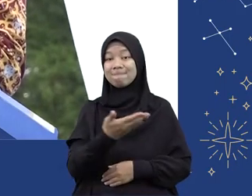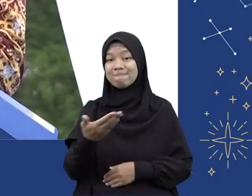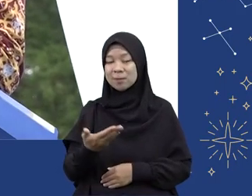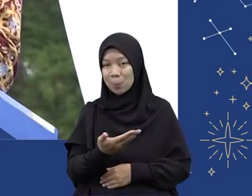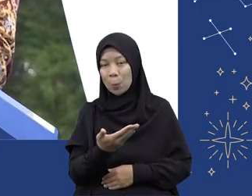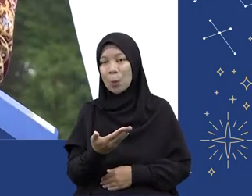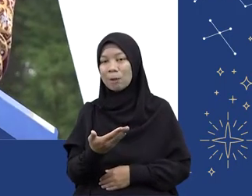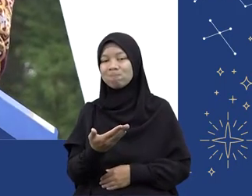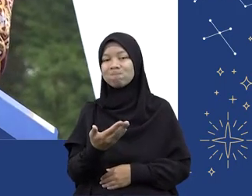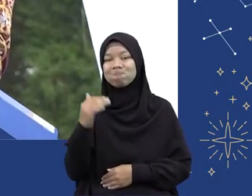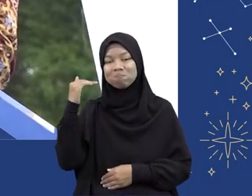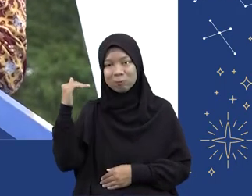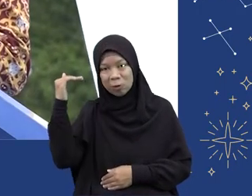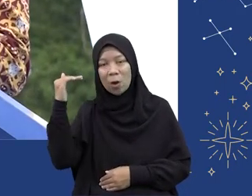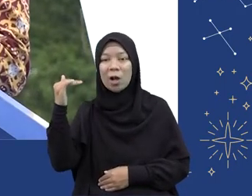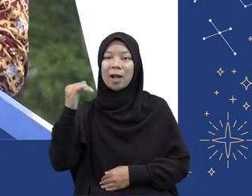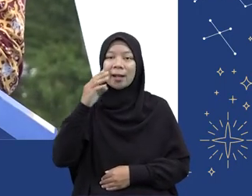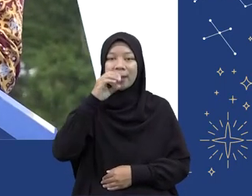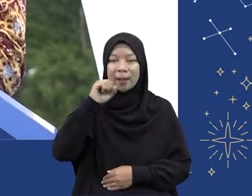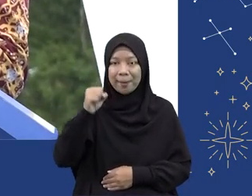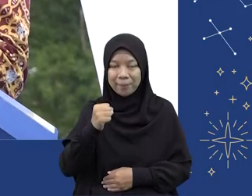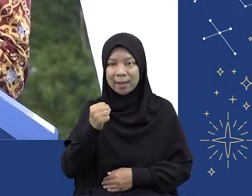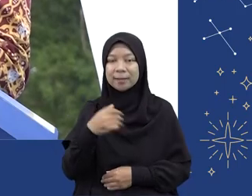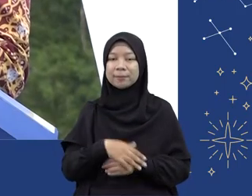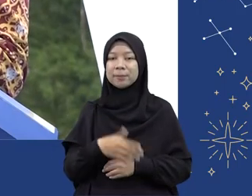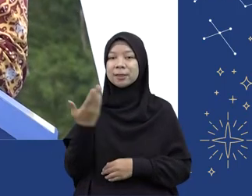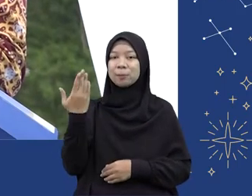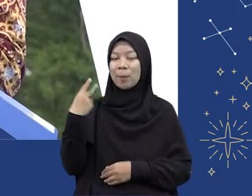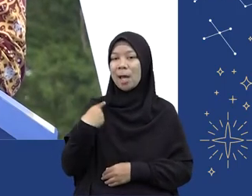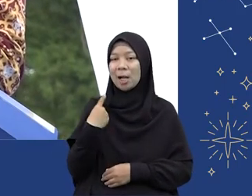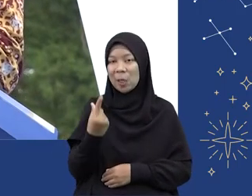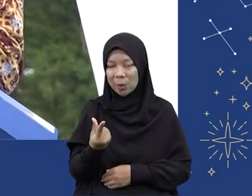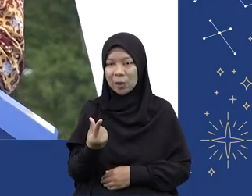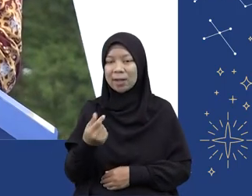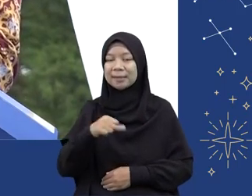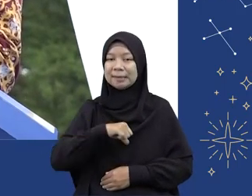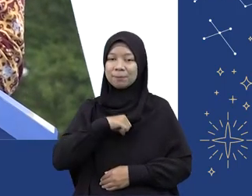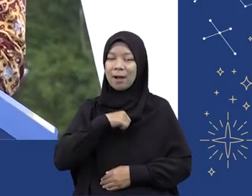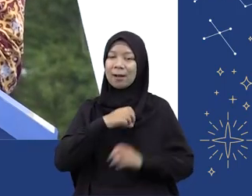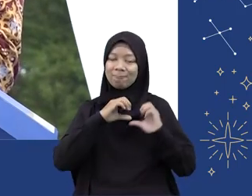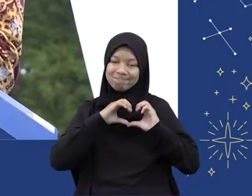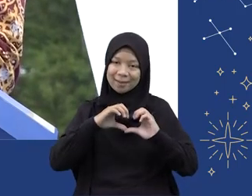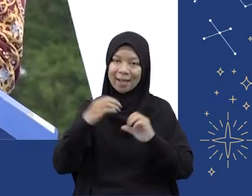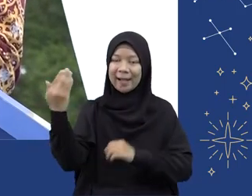khususnya pada mantan-mantan Rektor yang kami cintai kami banggakan hadir